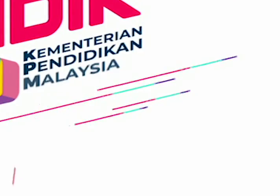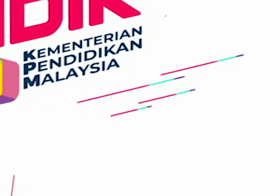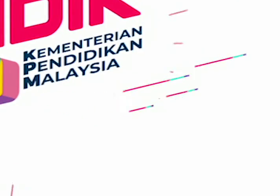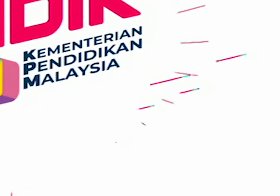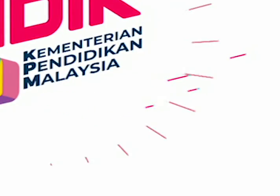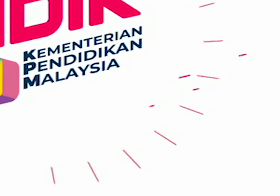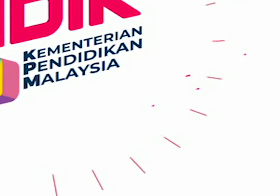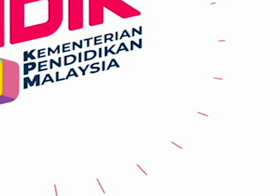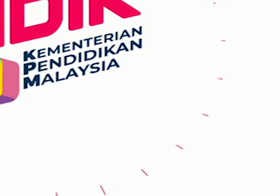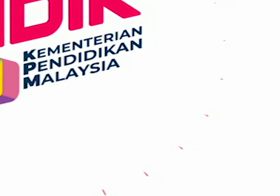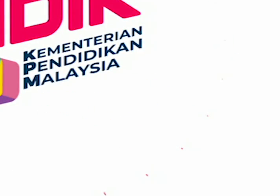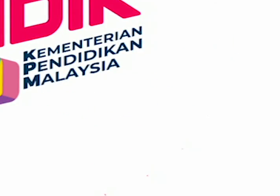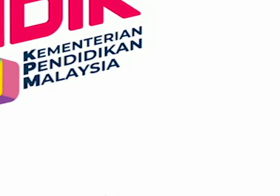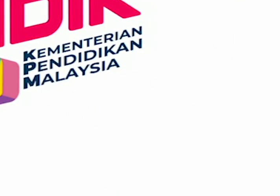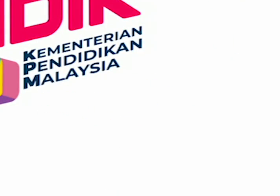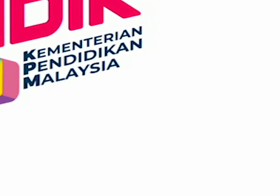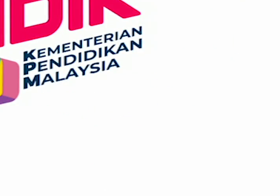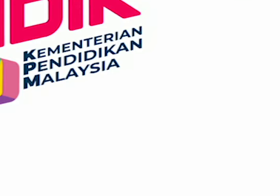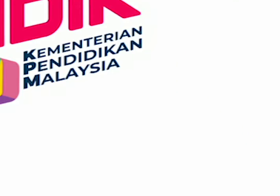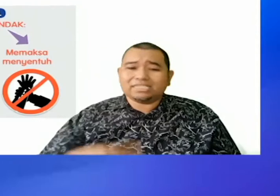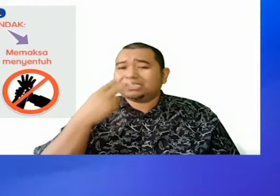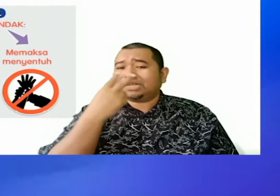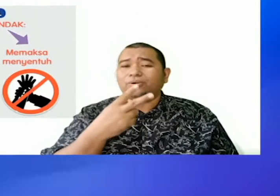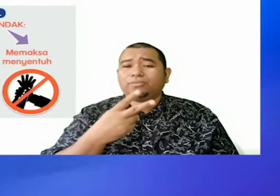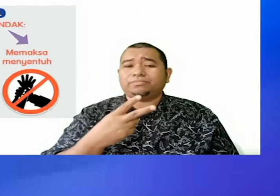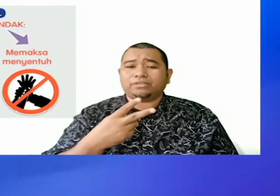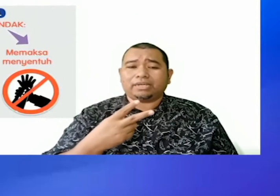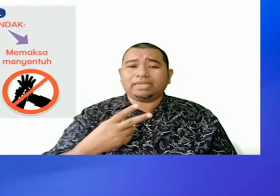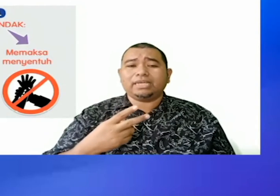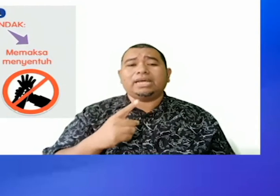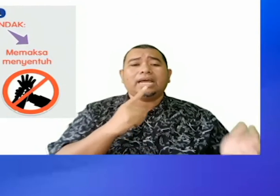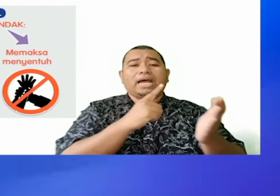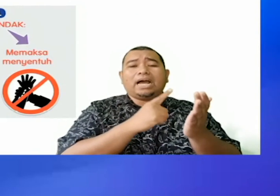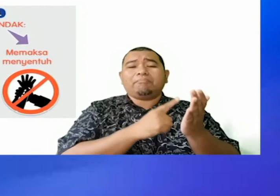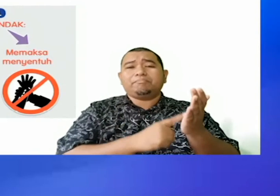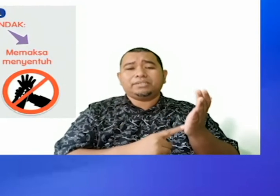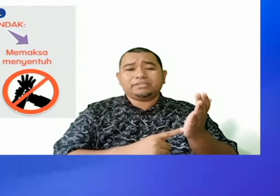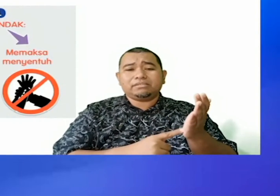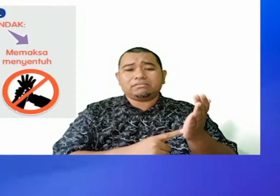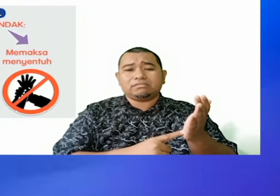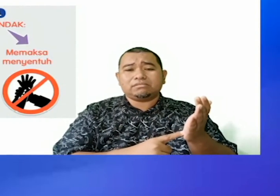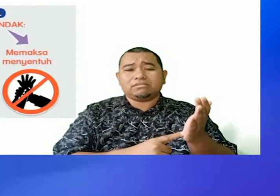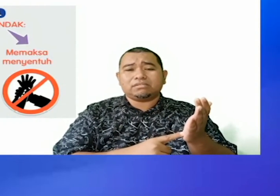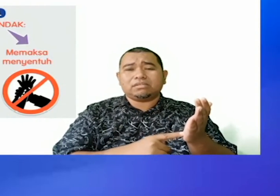Didik TV KPM. Kita tengok, okey, apa